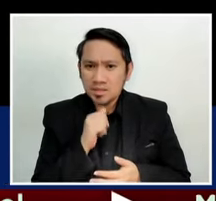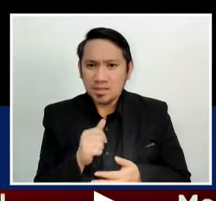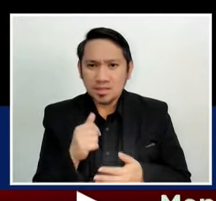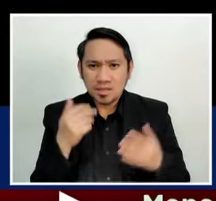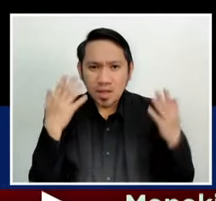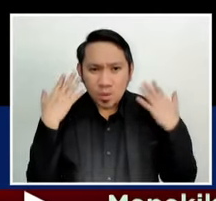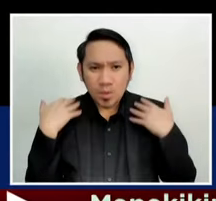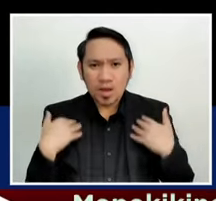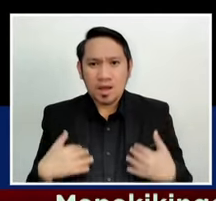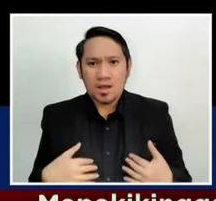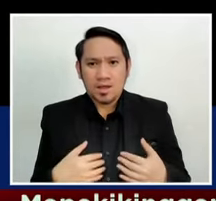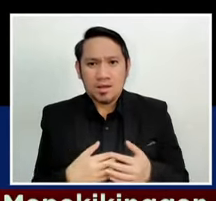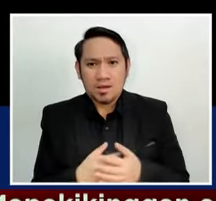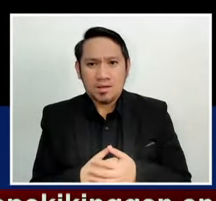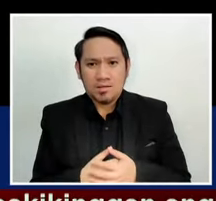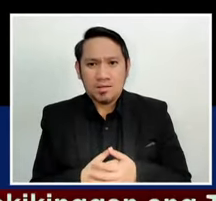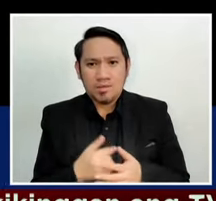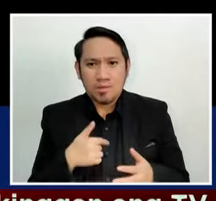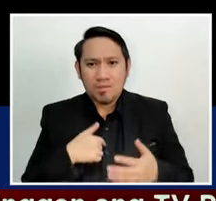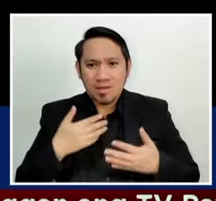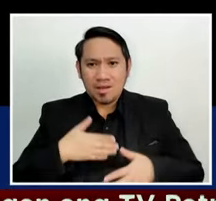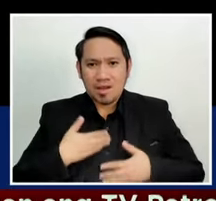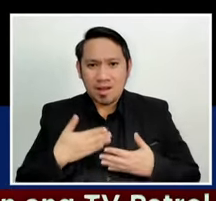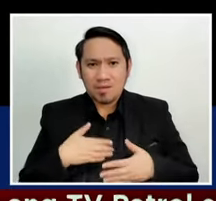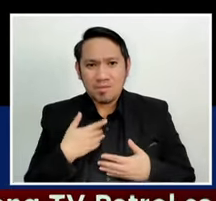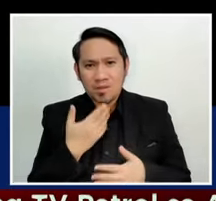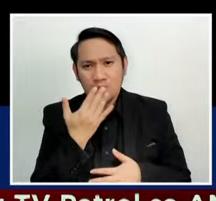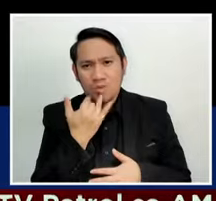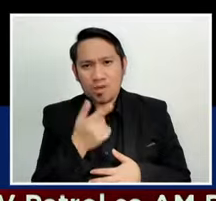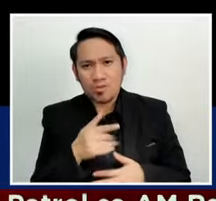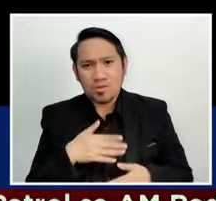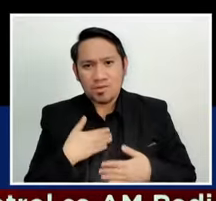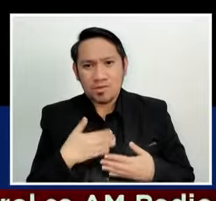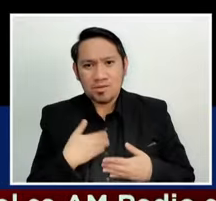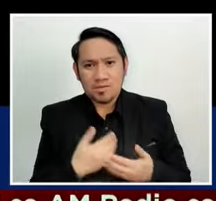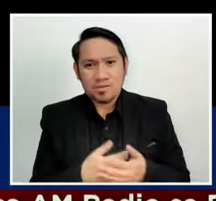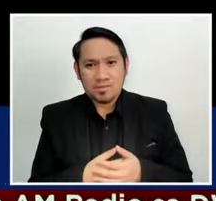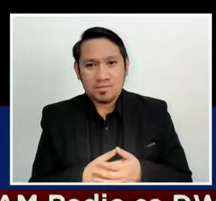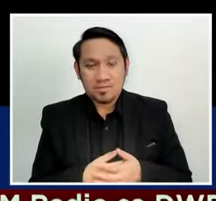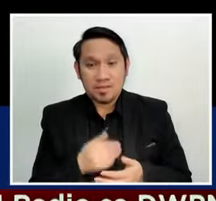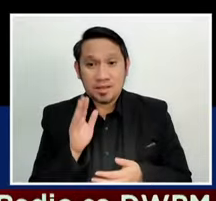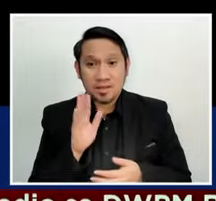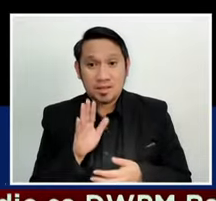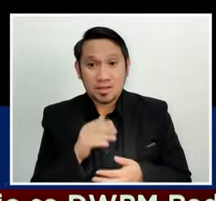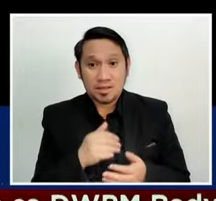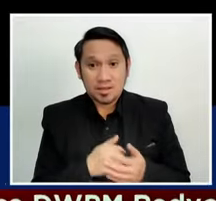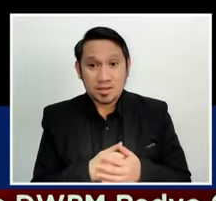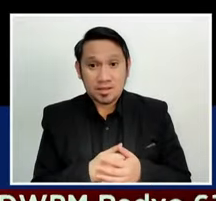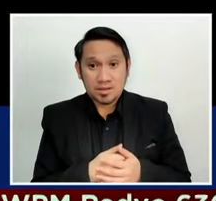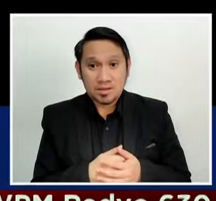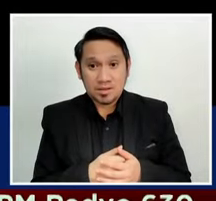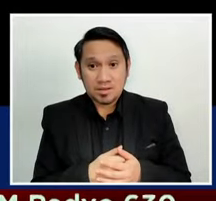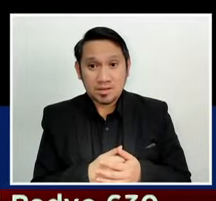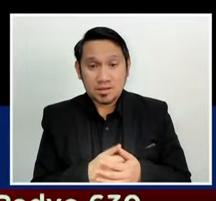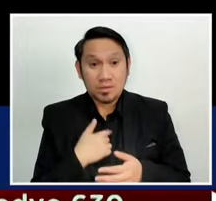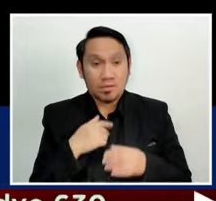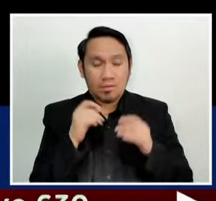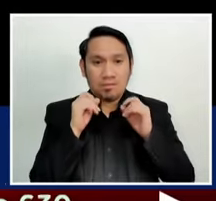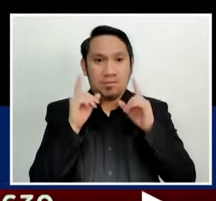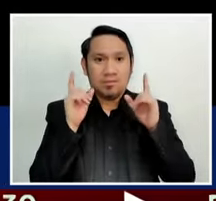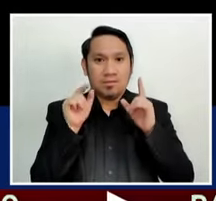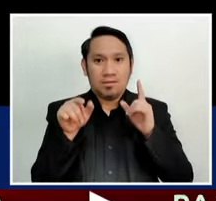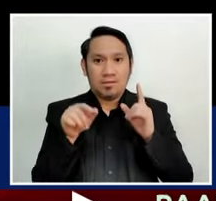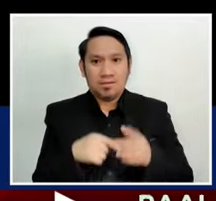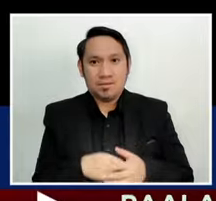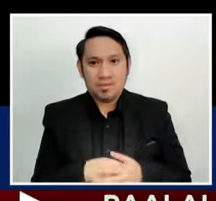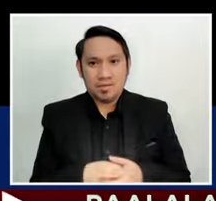mo. Ako happy na happy ako. Why can't you be happy? Flowers. Maging ang kanyang co-star na si Cyril Manabat, laking gulat sa pasabog